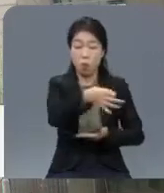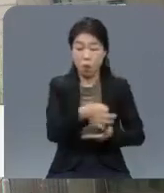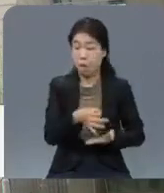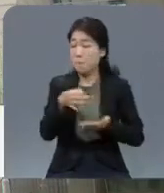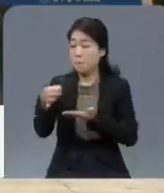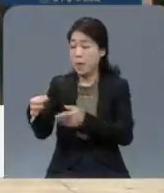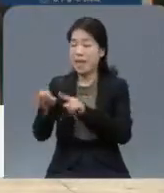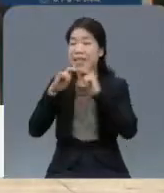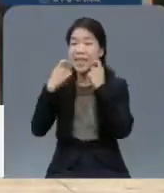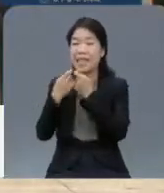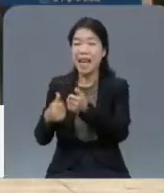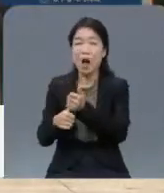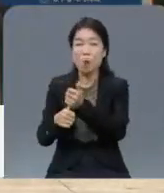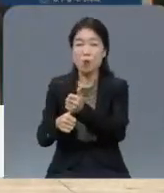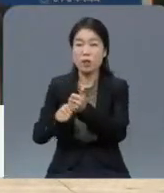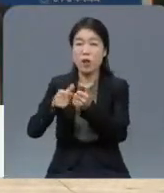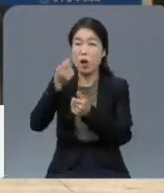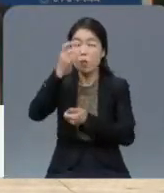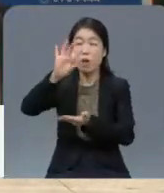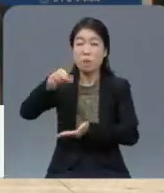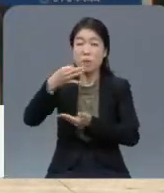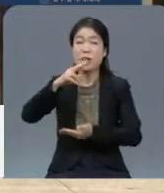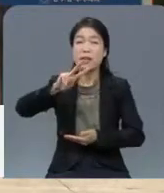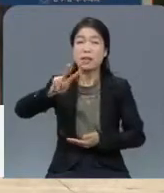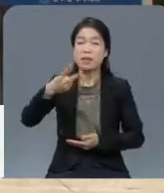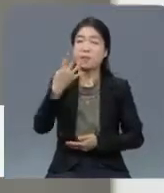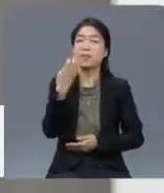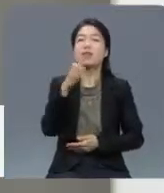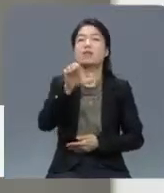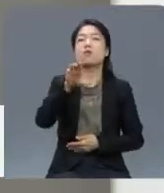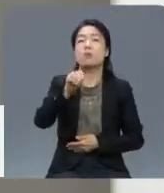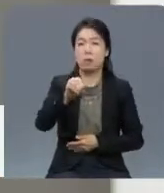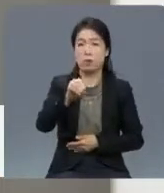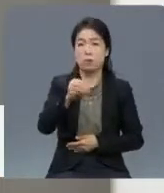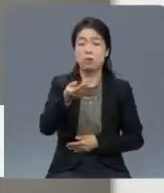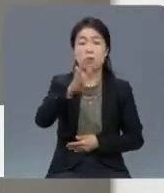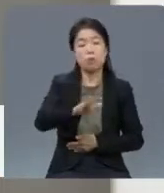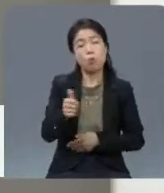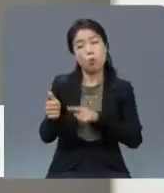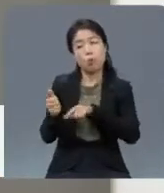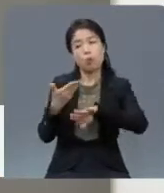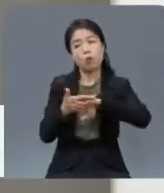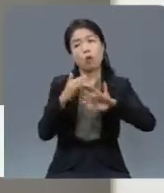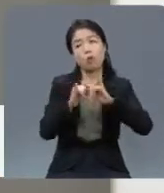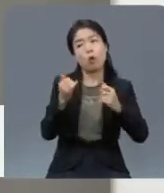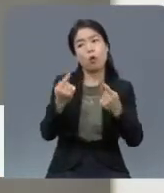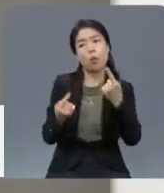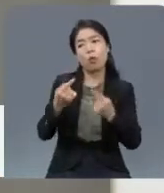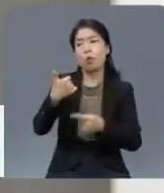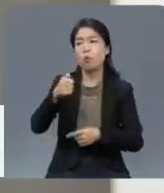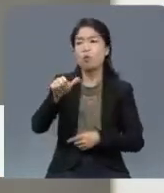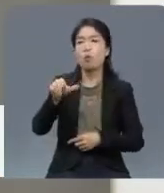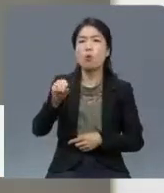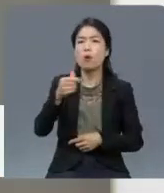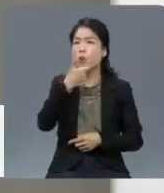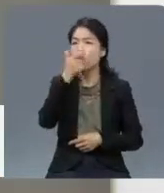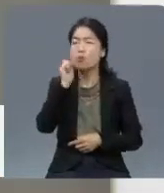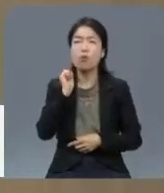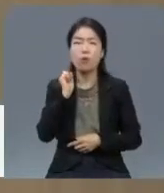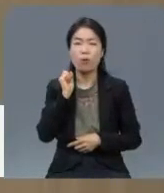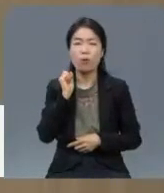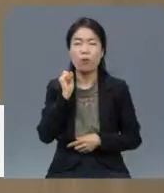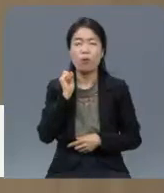지급하는 사설 보좌관 월 급여는 245만 원. A씨가 다른 보좌관에 비해서 55만 원을 덜 받은